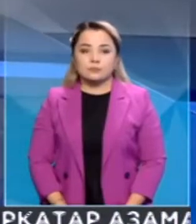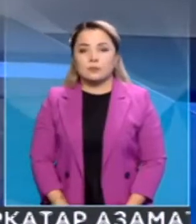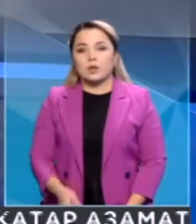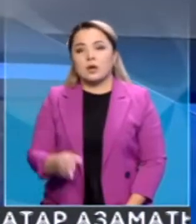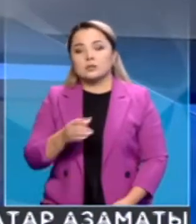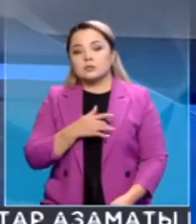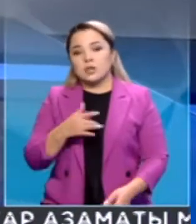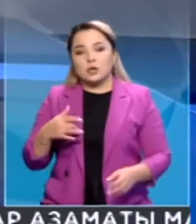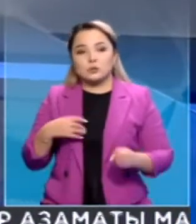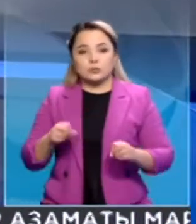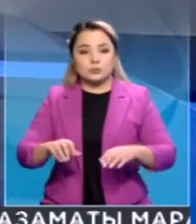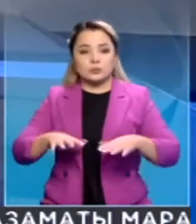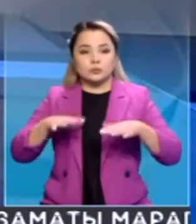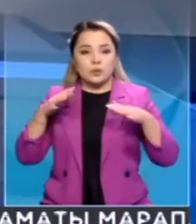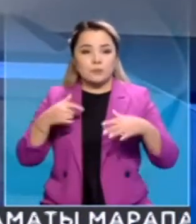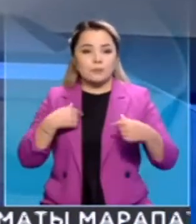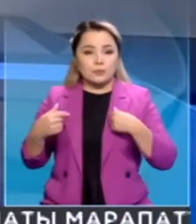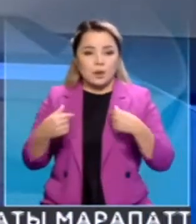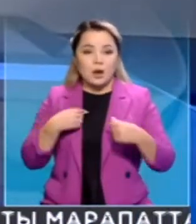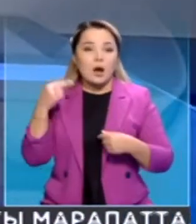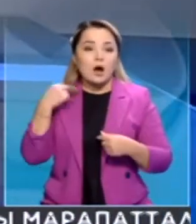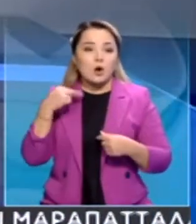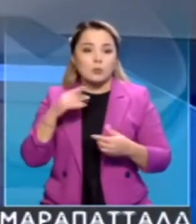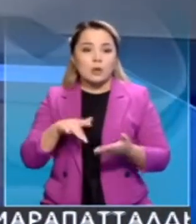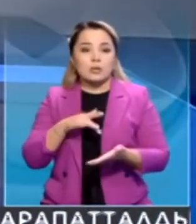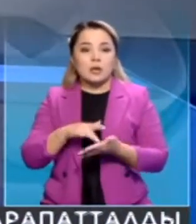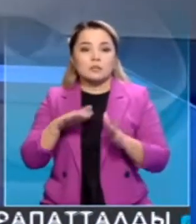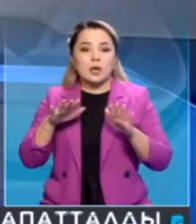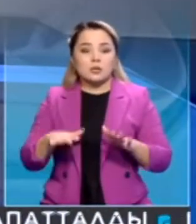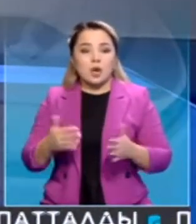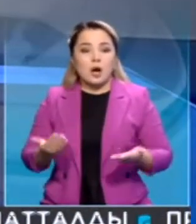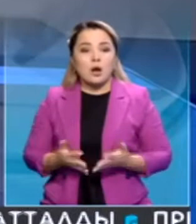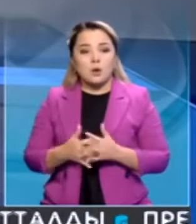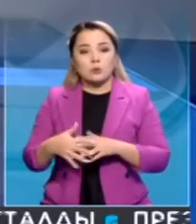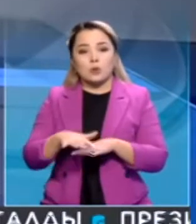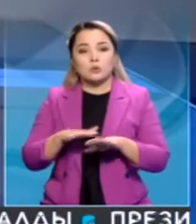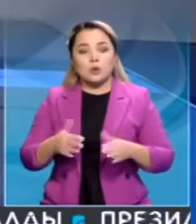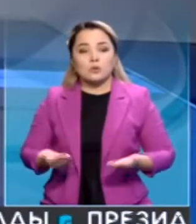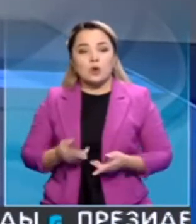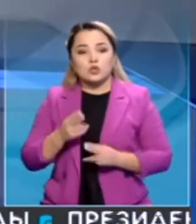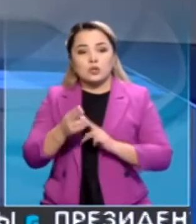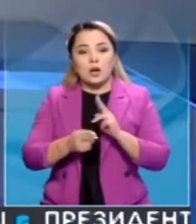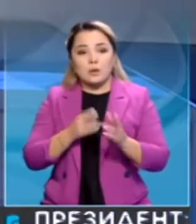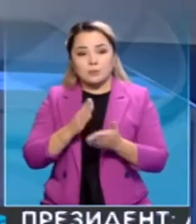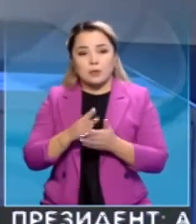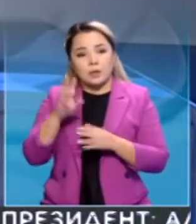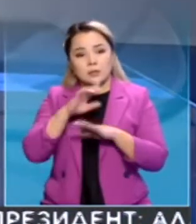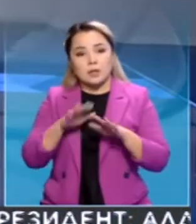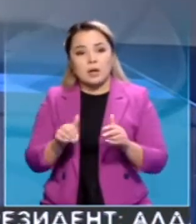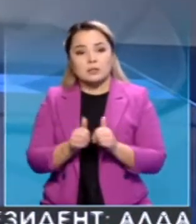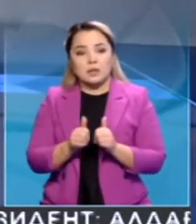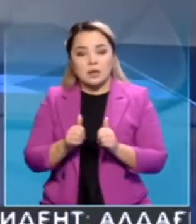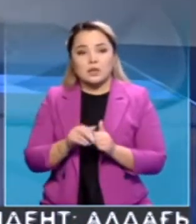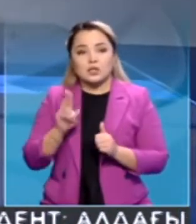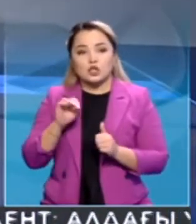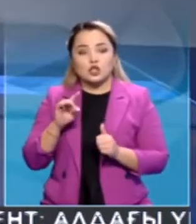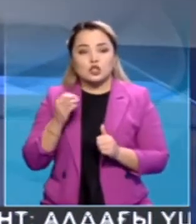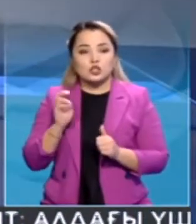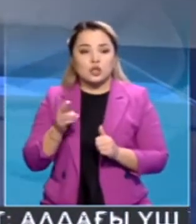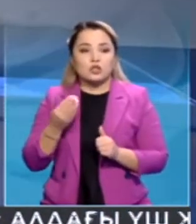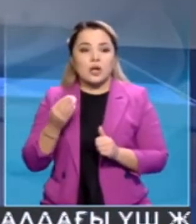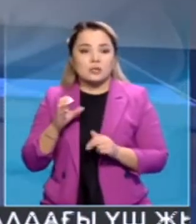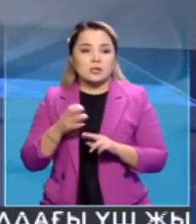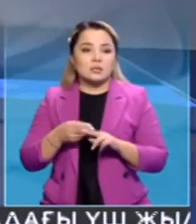Şang tozanga tunşıgıp otırmız. Aktübidegi Birşügür aulının tırgındarı osılay dep şağımdandı. Olar elmeke mağdağı kıyışık tas